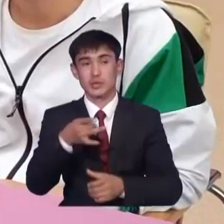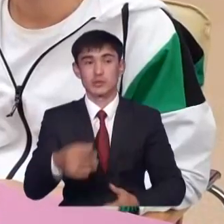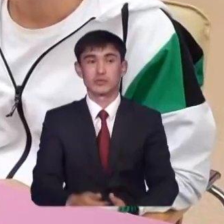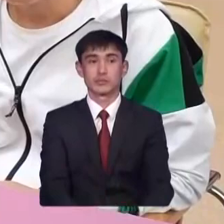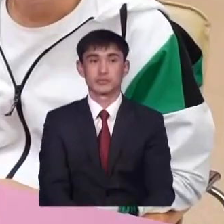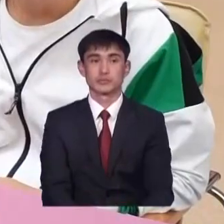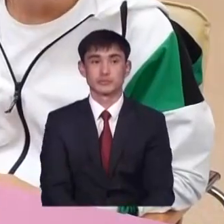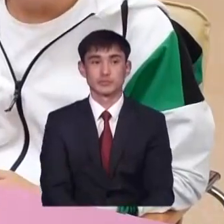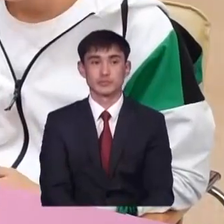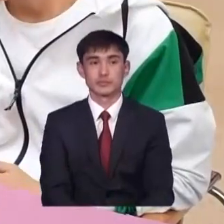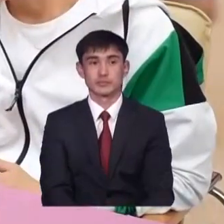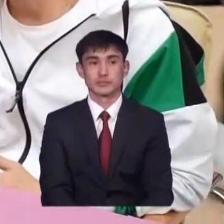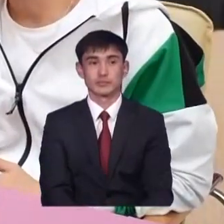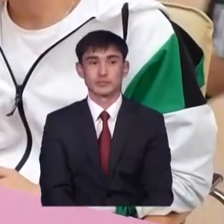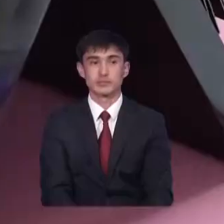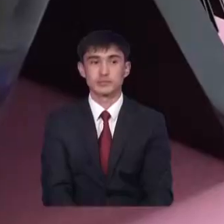других регионов.